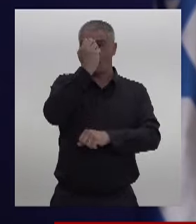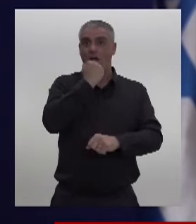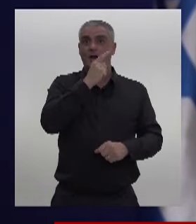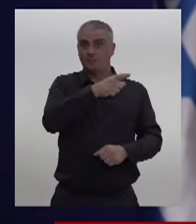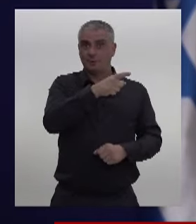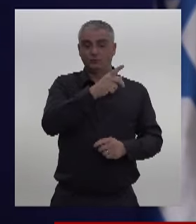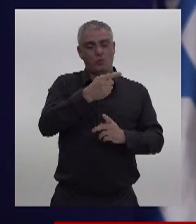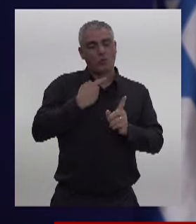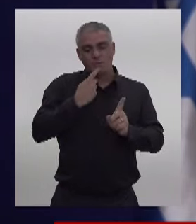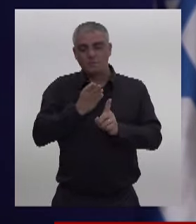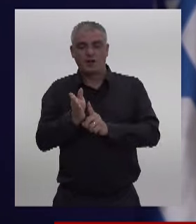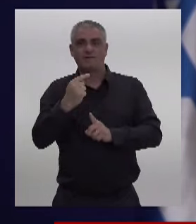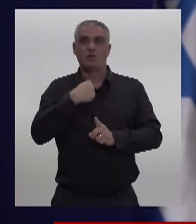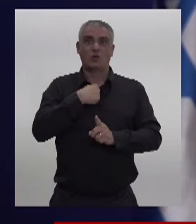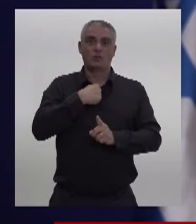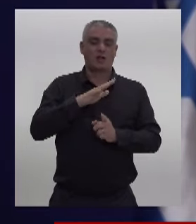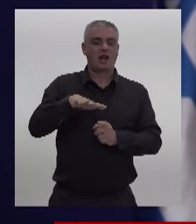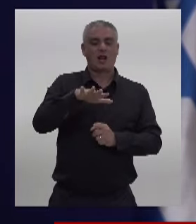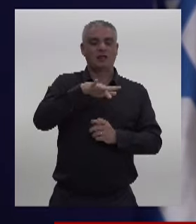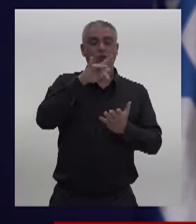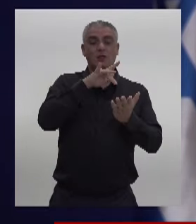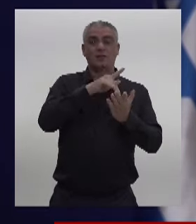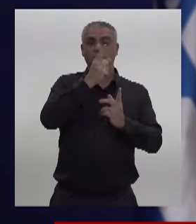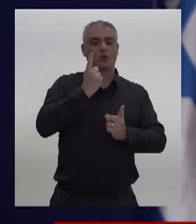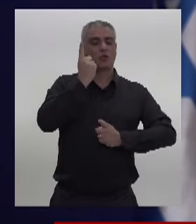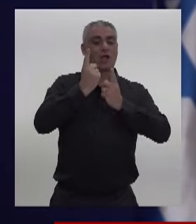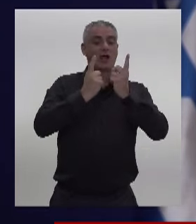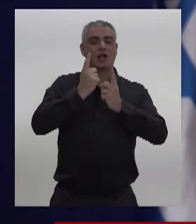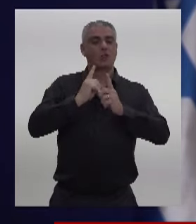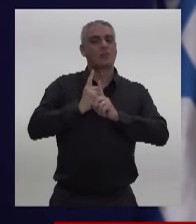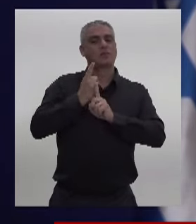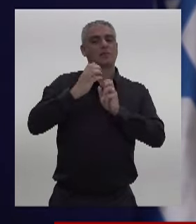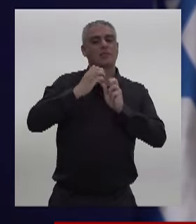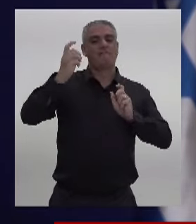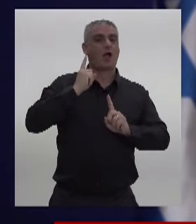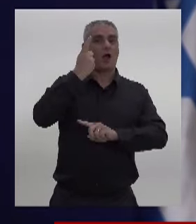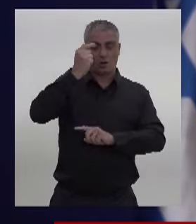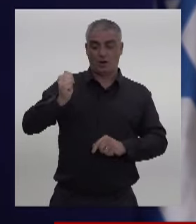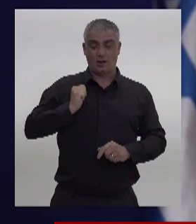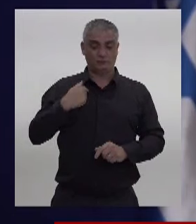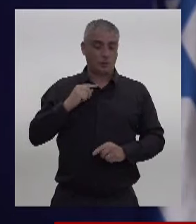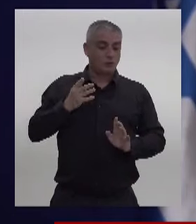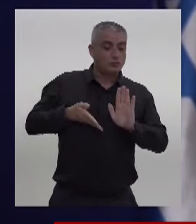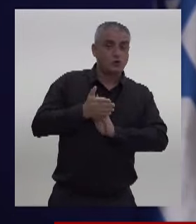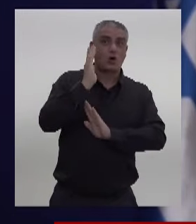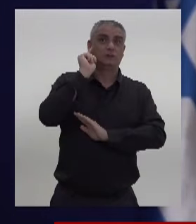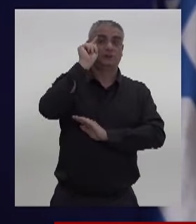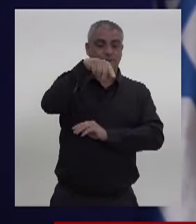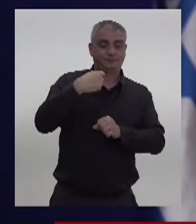ומחוון אותנו לאזור בו נמצאות רקטות ארוכות טווח כוחותינו יוצאים